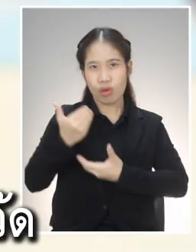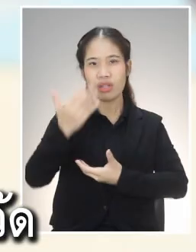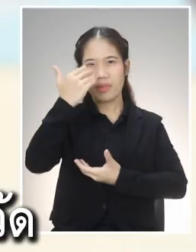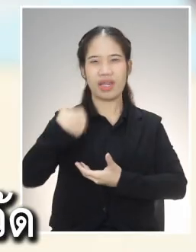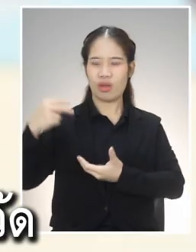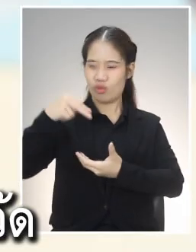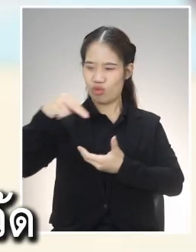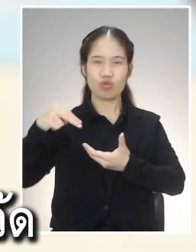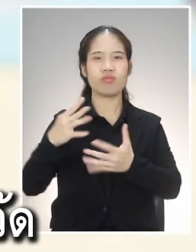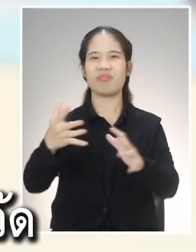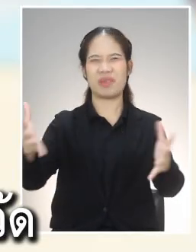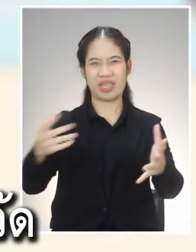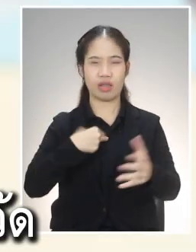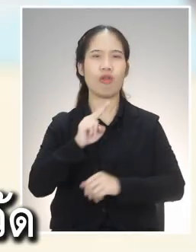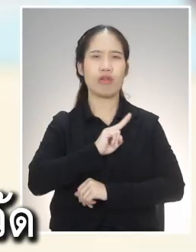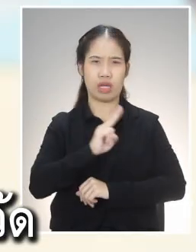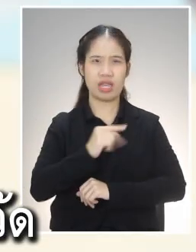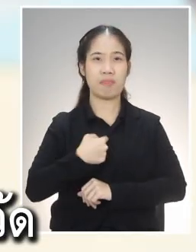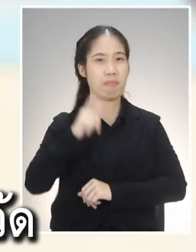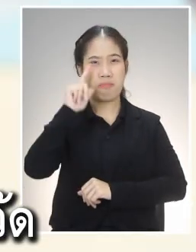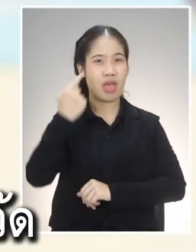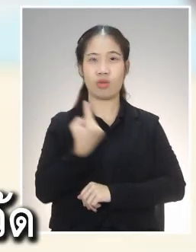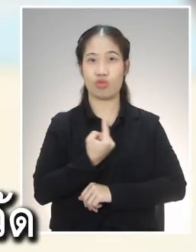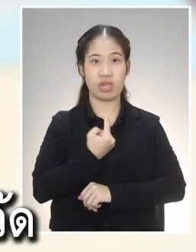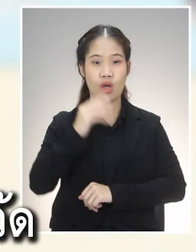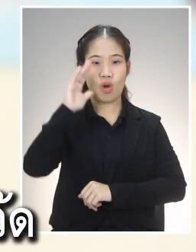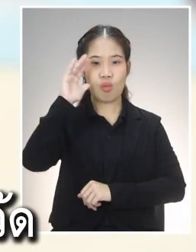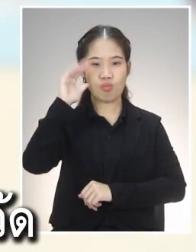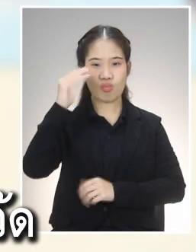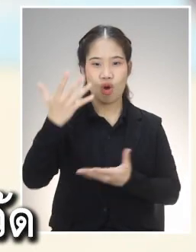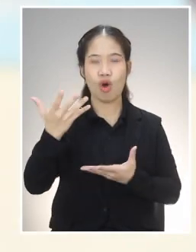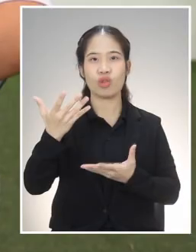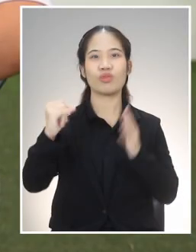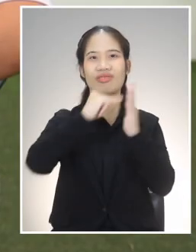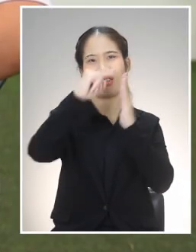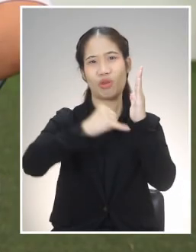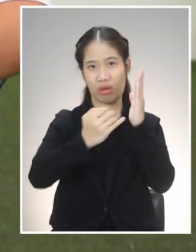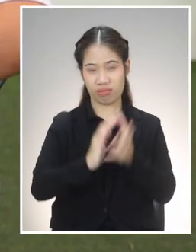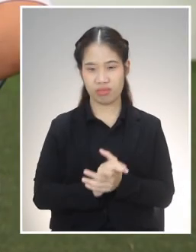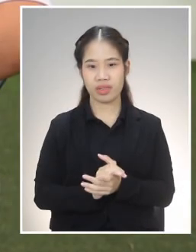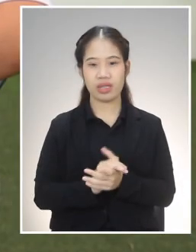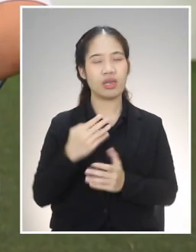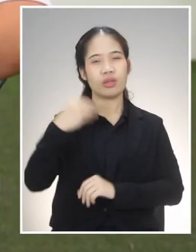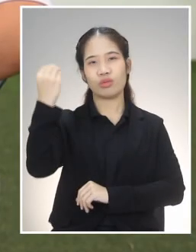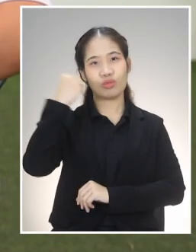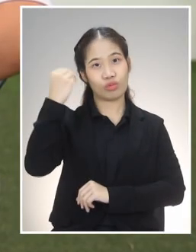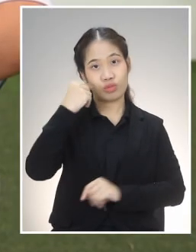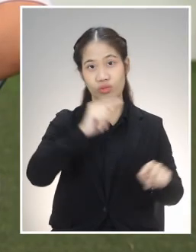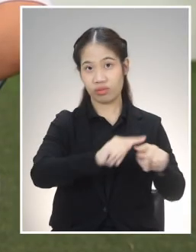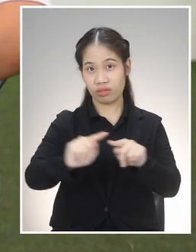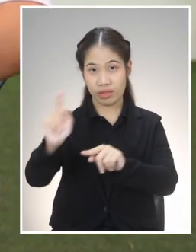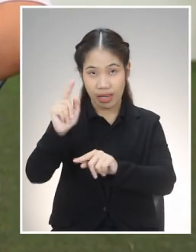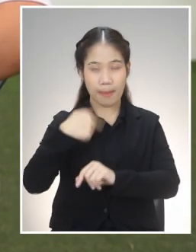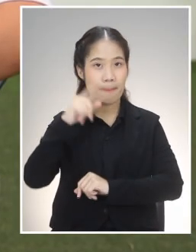ต้องต้องเลี้ยงเองดูแลเดี๋ยวแม่เลี้ยงเดี่ยวค่ะพอเขาก็ไปอยู่ต่างจังหวัดค่ะทุกอย่างคือแม่แม่